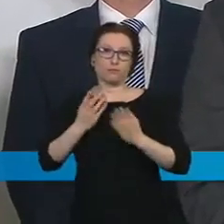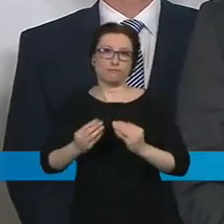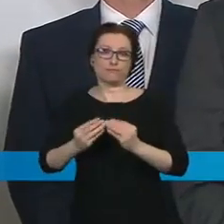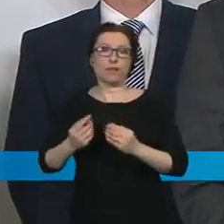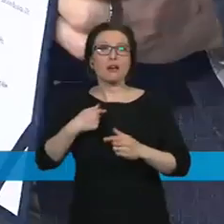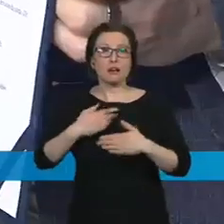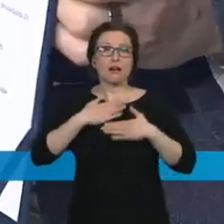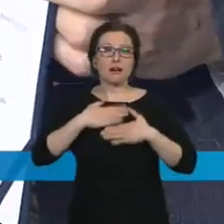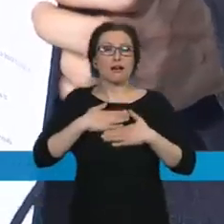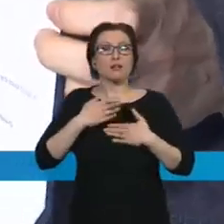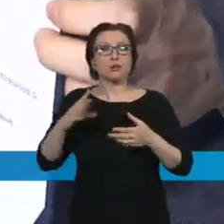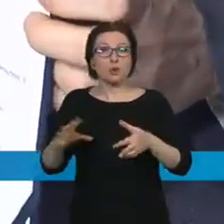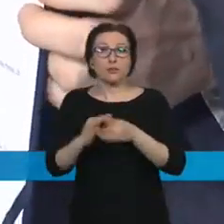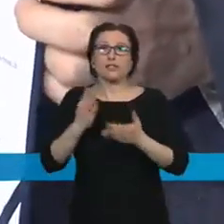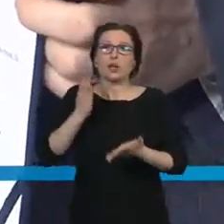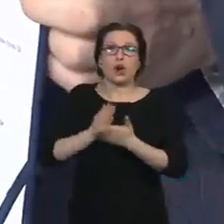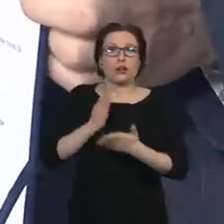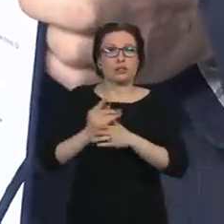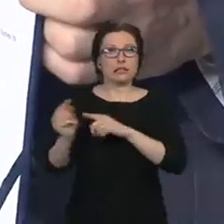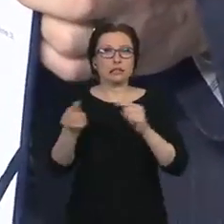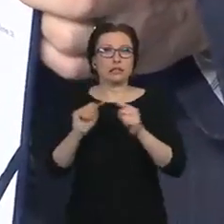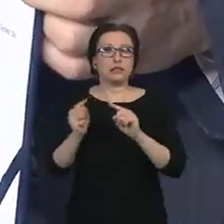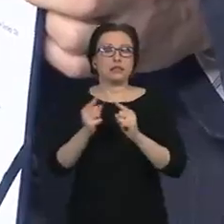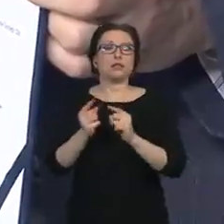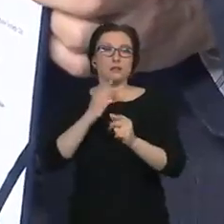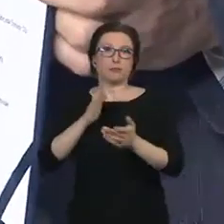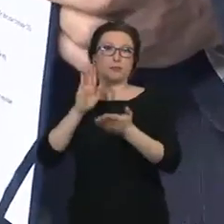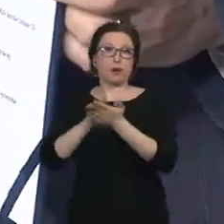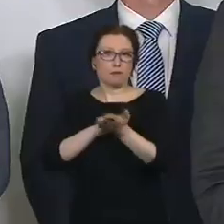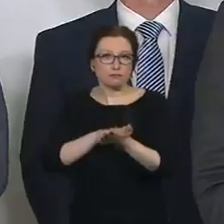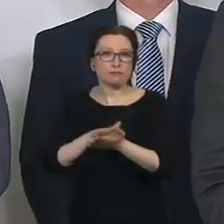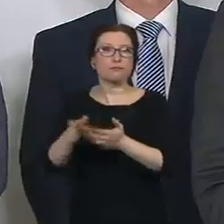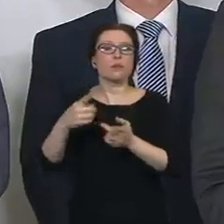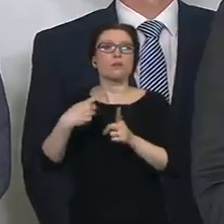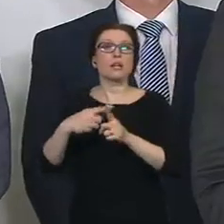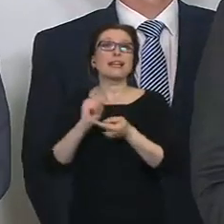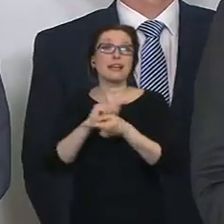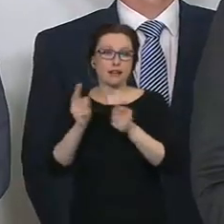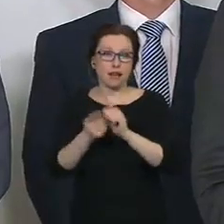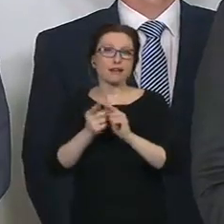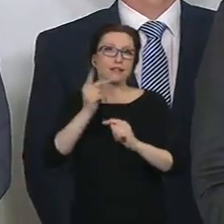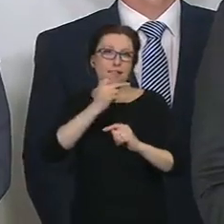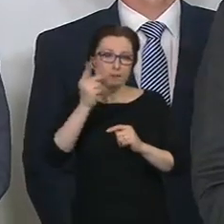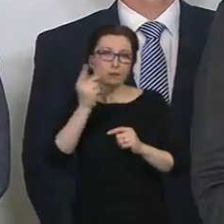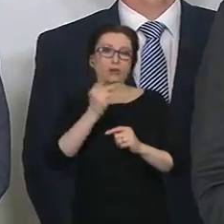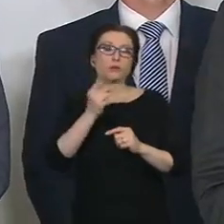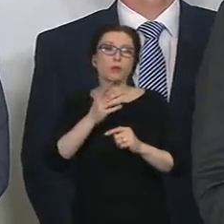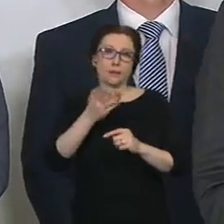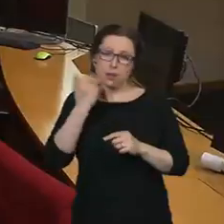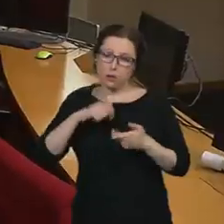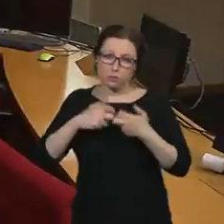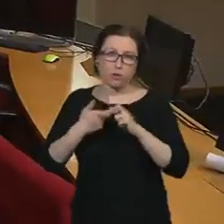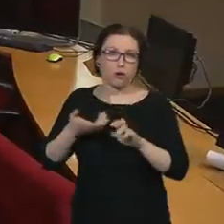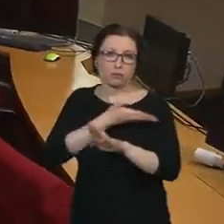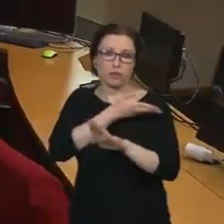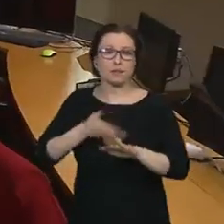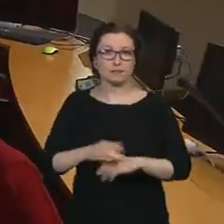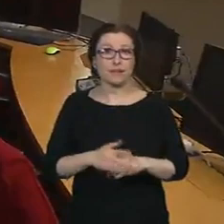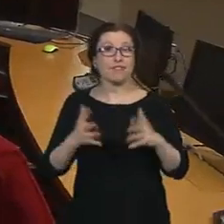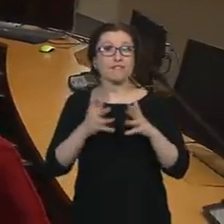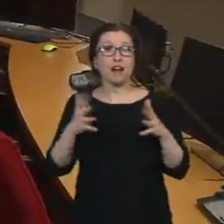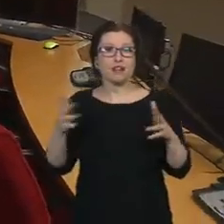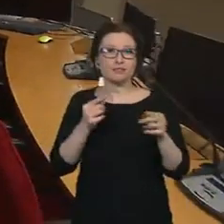tohoto slavnostního okamžiku. Vyjednávání pochopitelně bylo komplikované. Velké rozpory